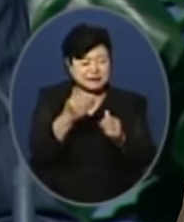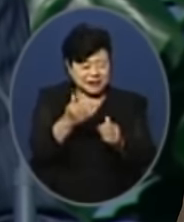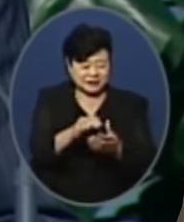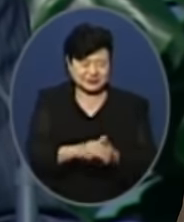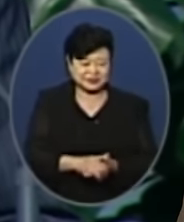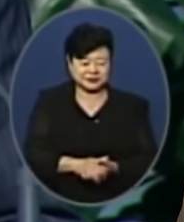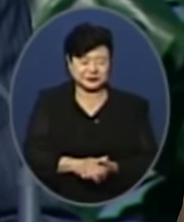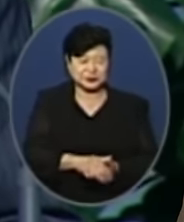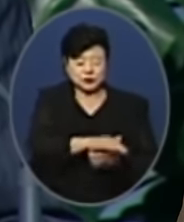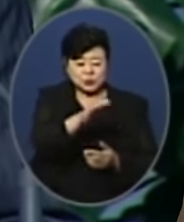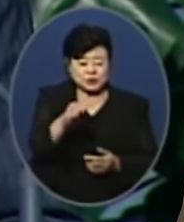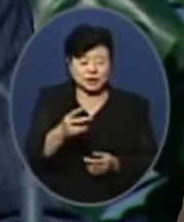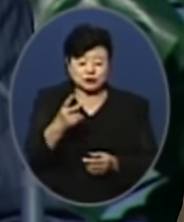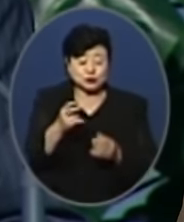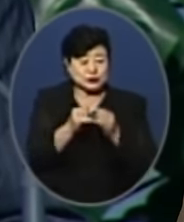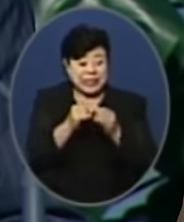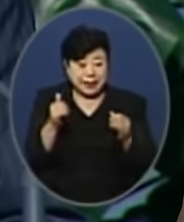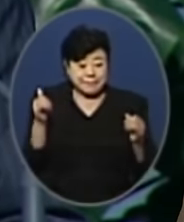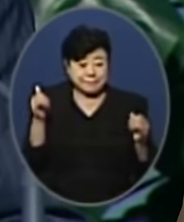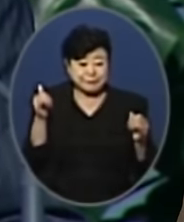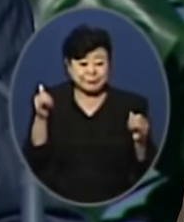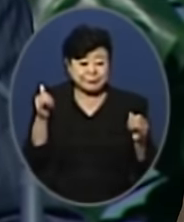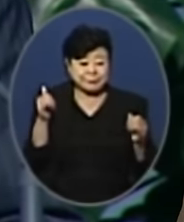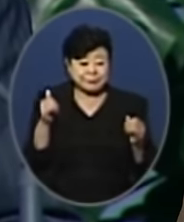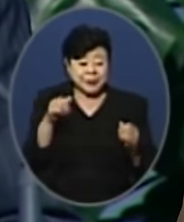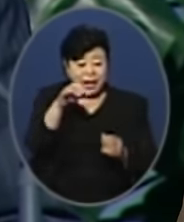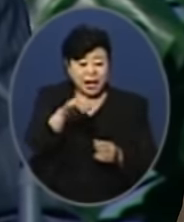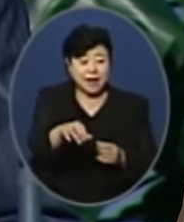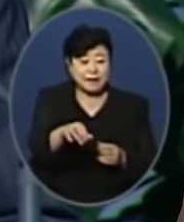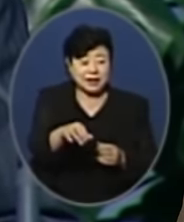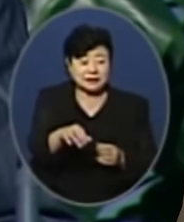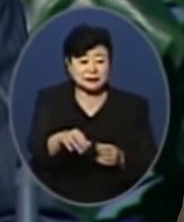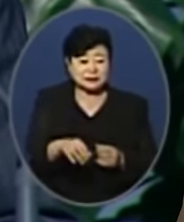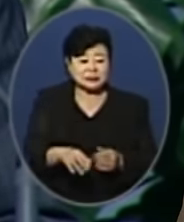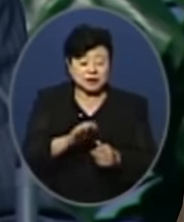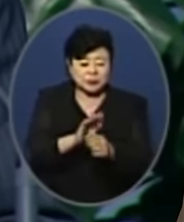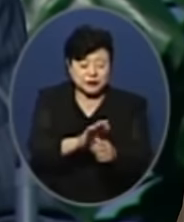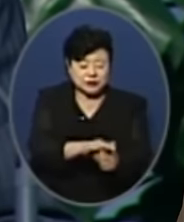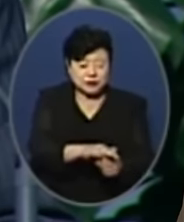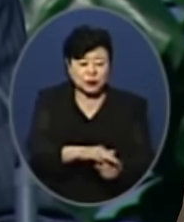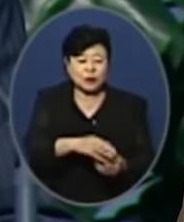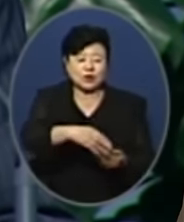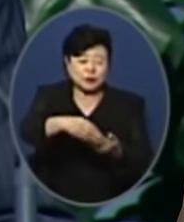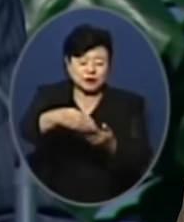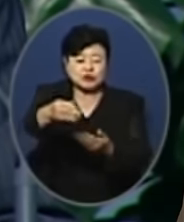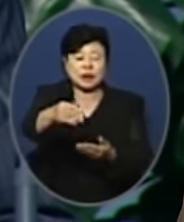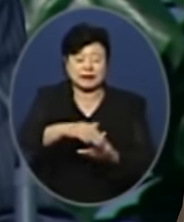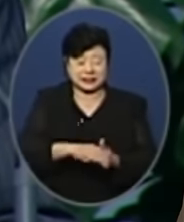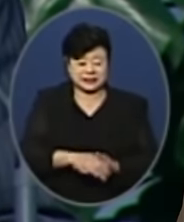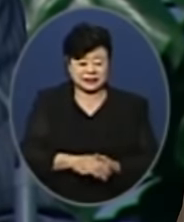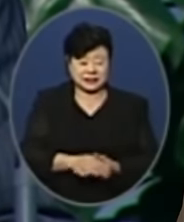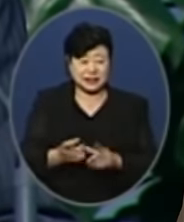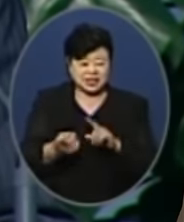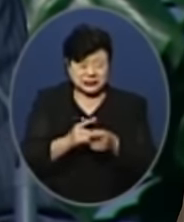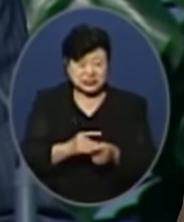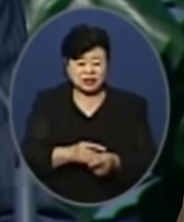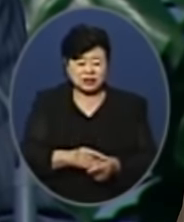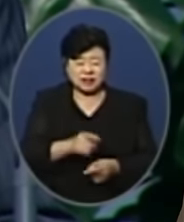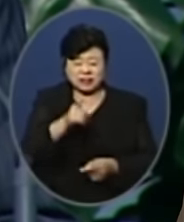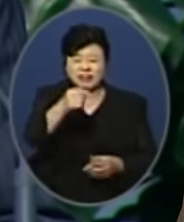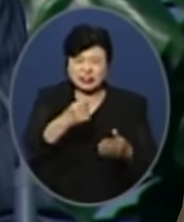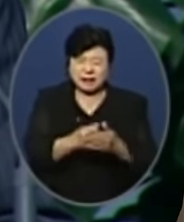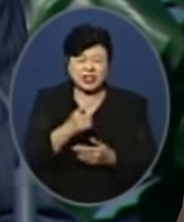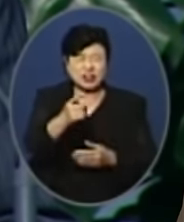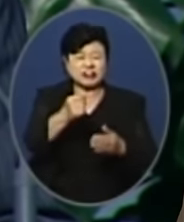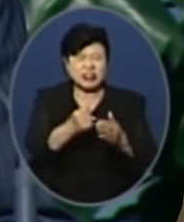하나님께서는 우리가 두 사람 앞에서 끌어주고 뒤에서 밀면서 살라고 했는데 너 탓 내 탓 때문에